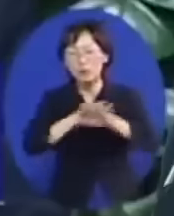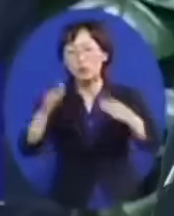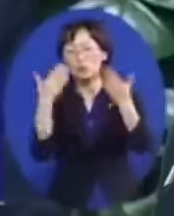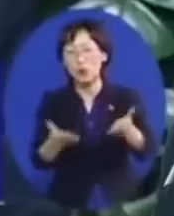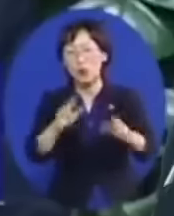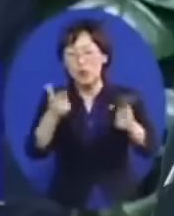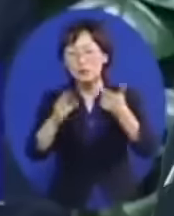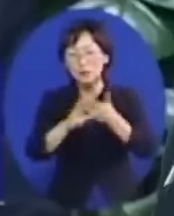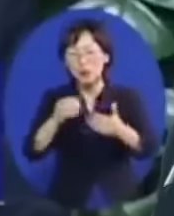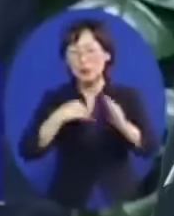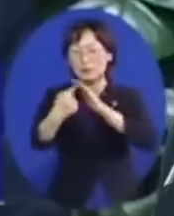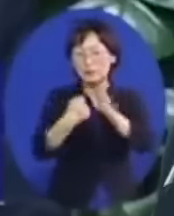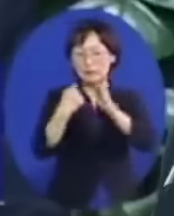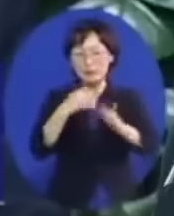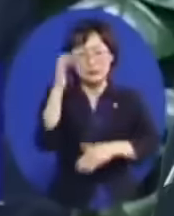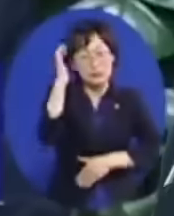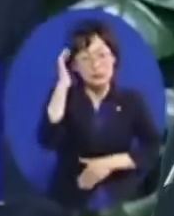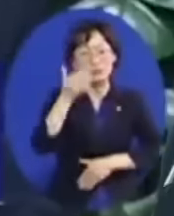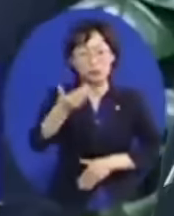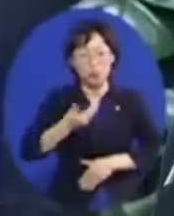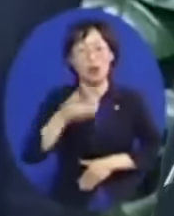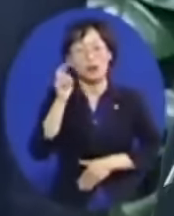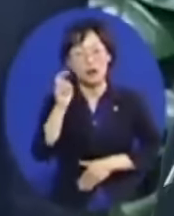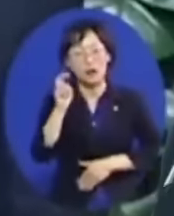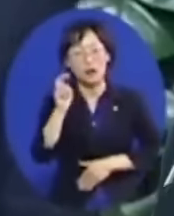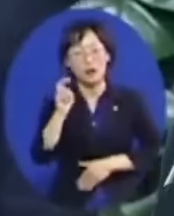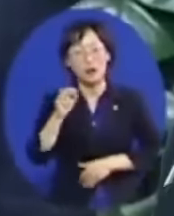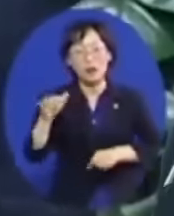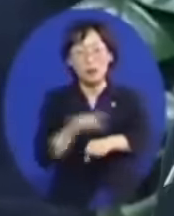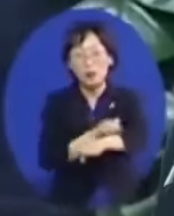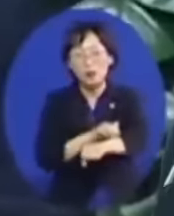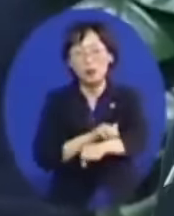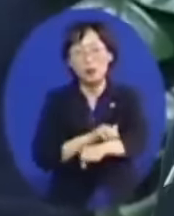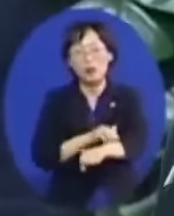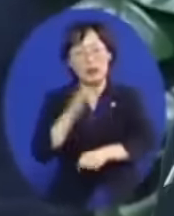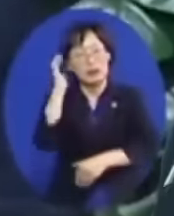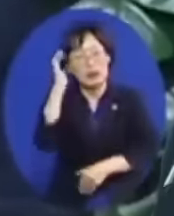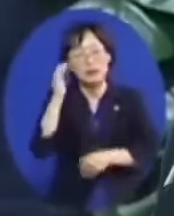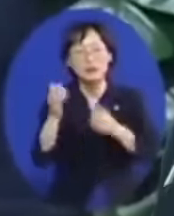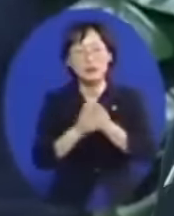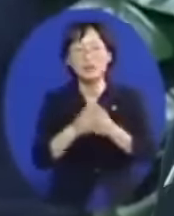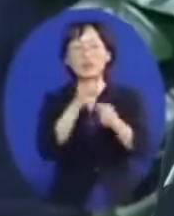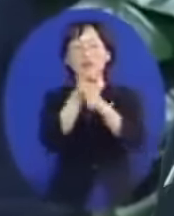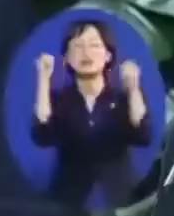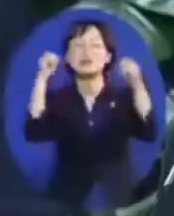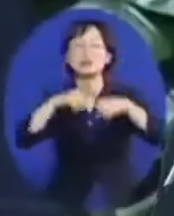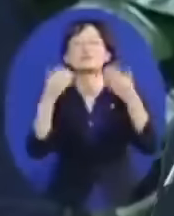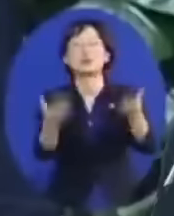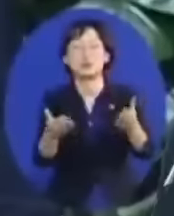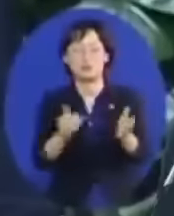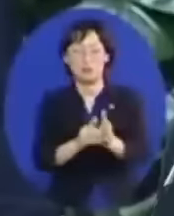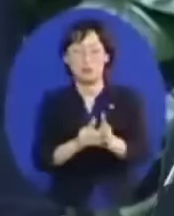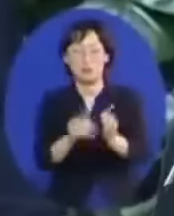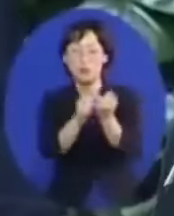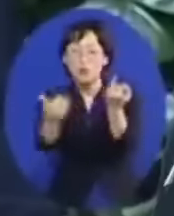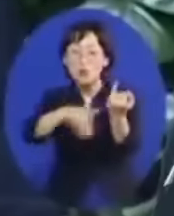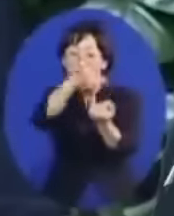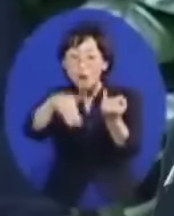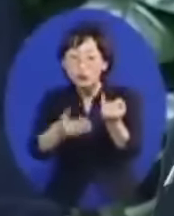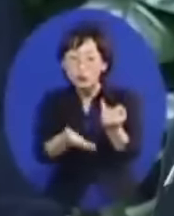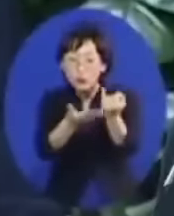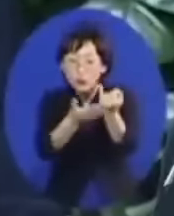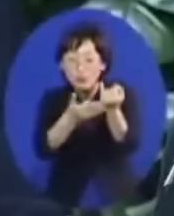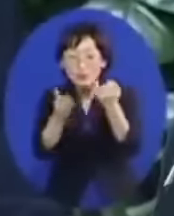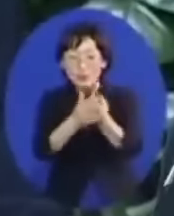늘 와서 나를 괴롭게 하리라. 번거롭고 괴롭게 하기 때문에 응답해 줘야 되겠다. 이 과부를 존경해서 내가